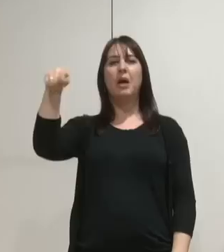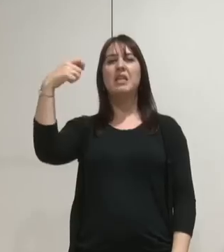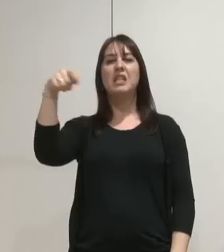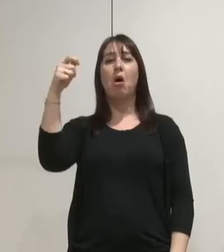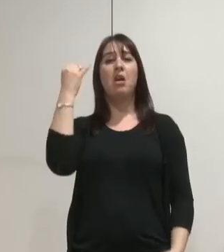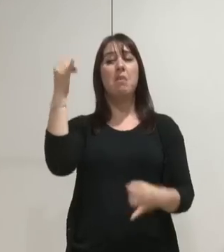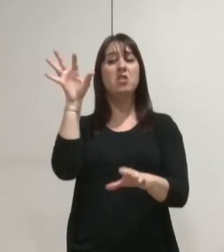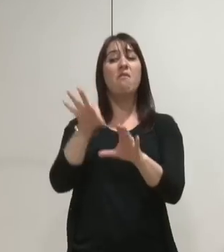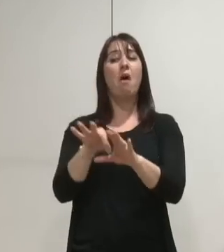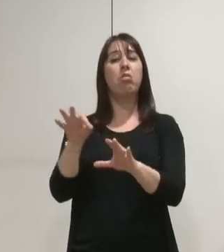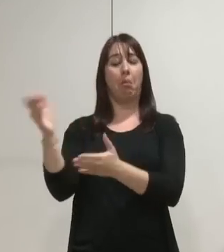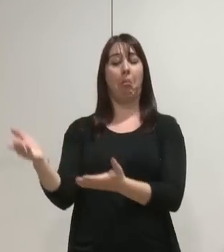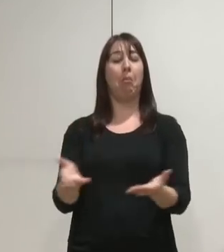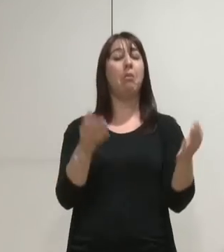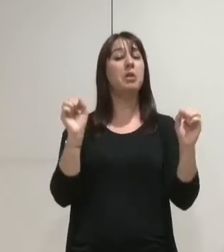s'il